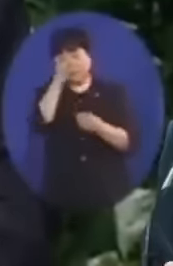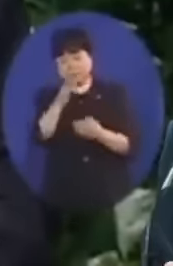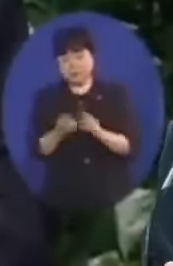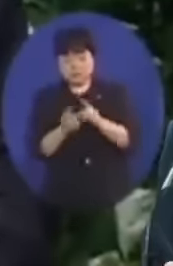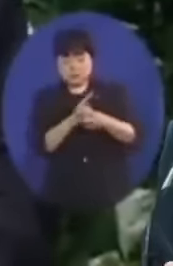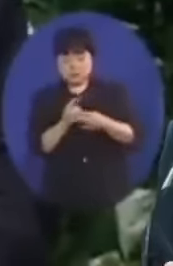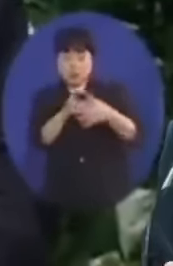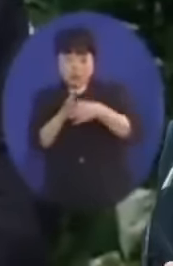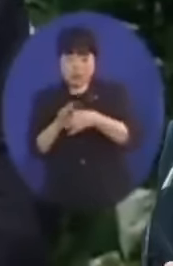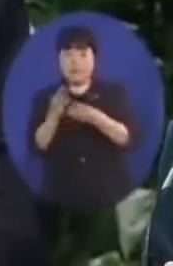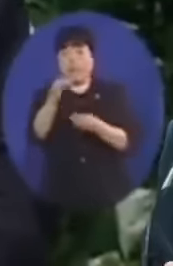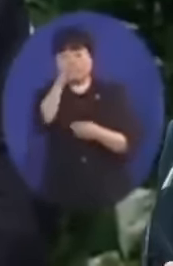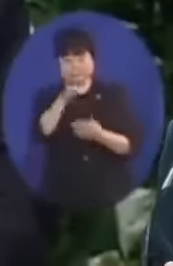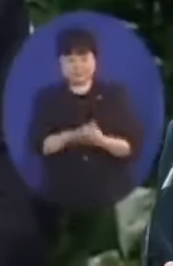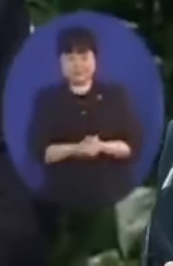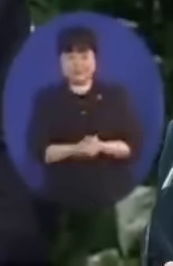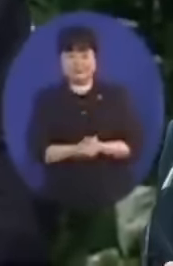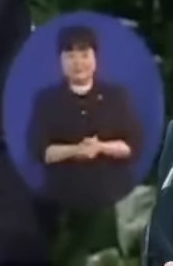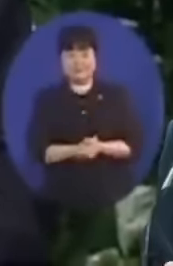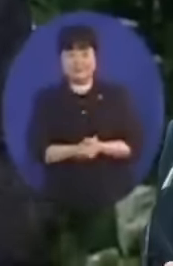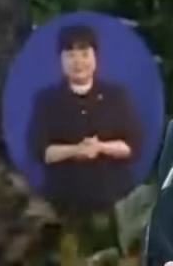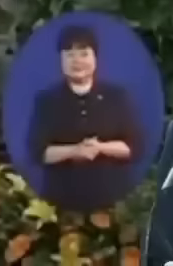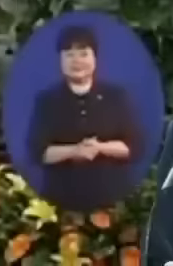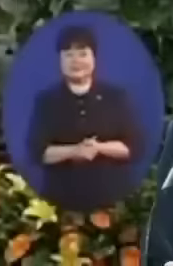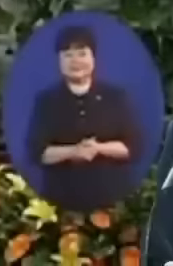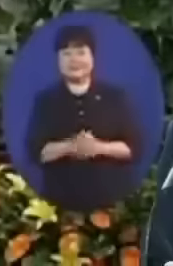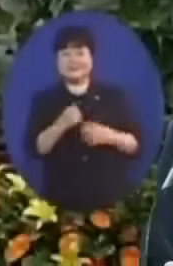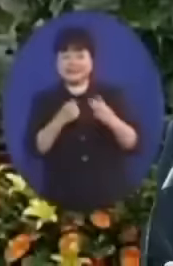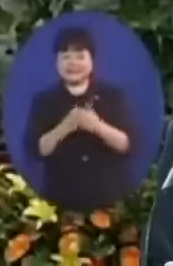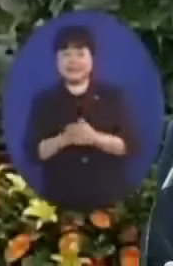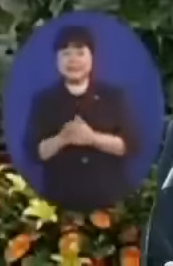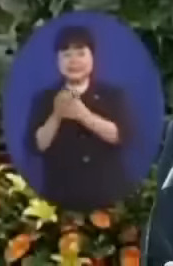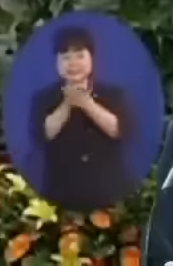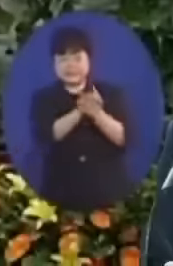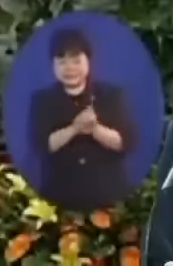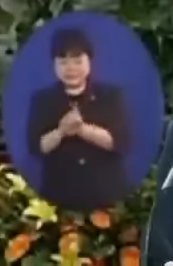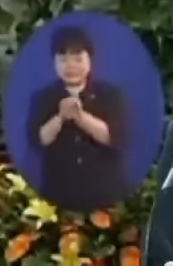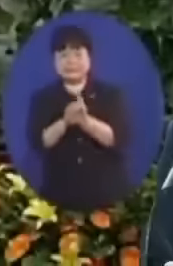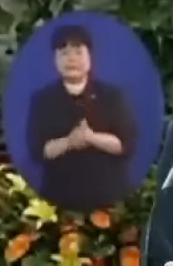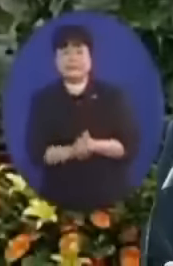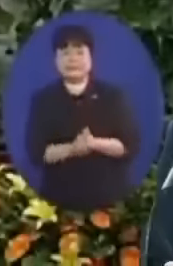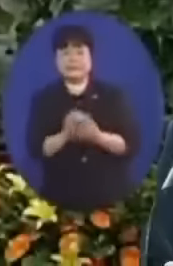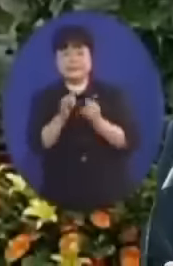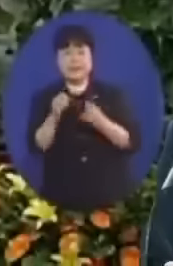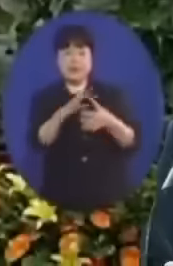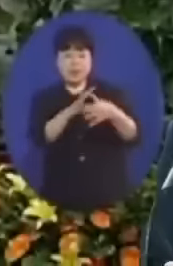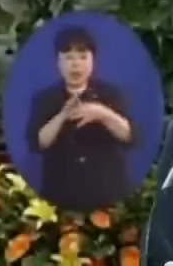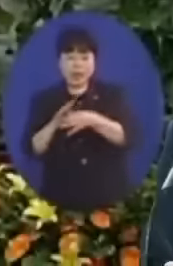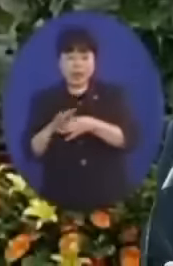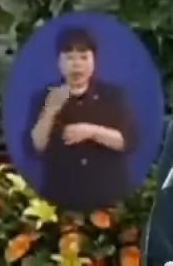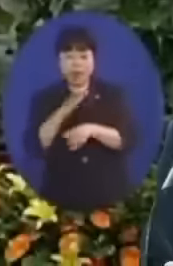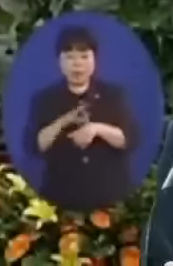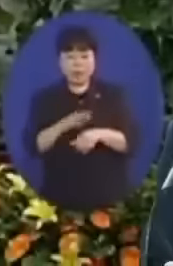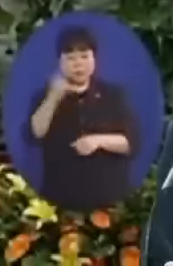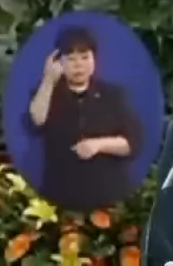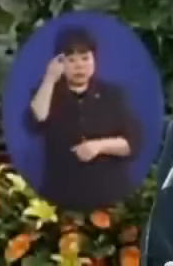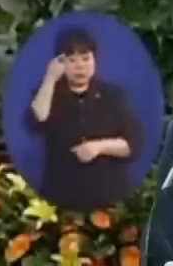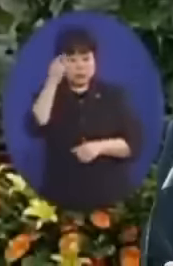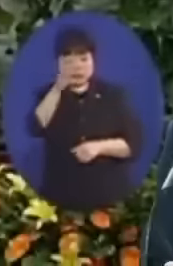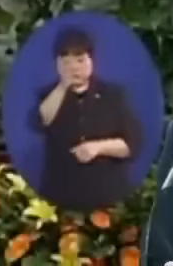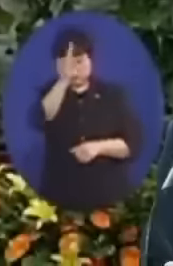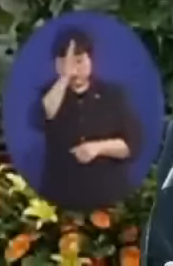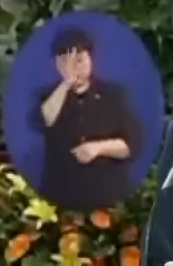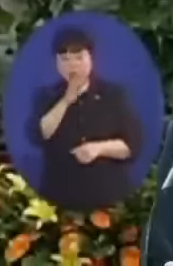유대가 강화될 수밖에 없습니다. 그러므로 친밀하고 밀접한 인간관계는 육체적, 정신적